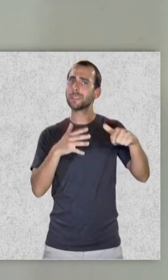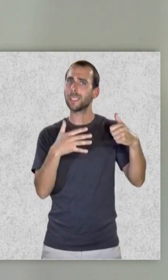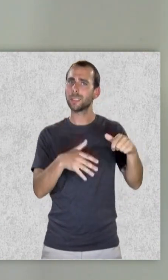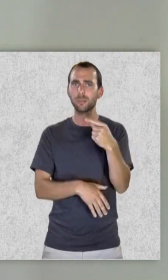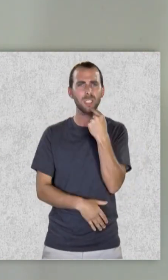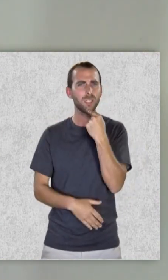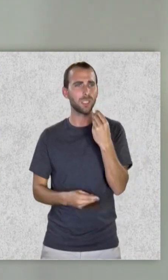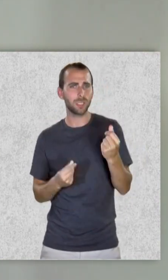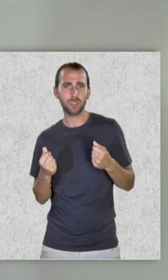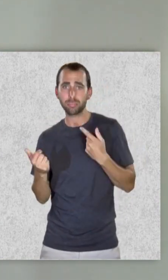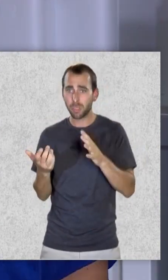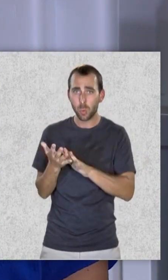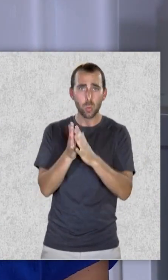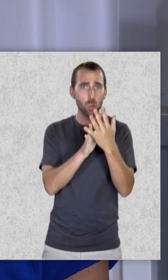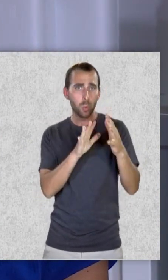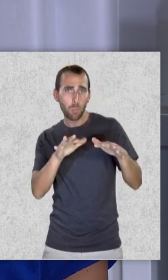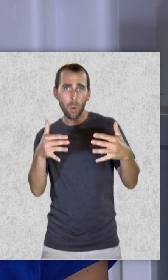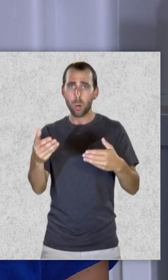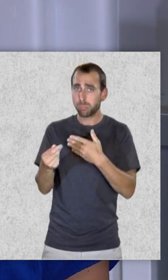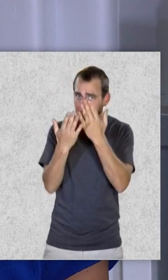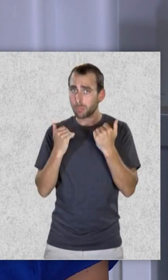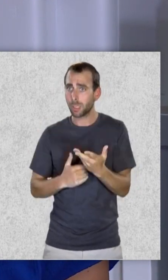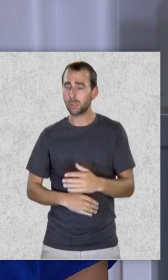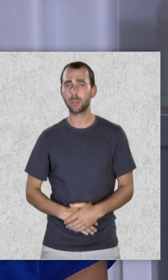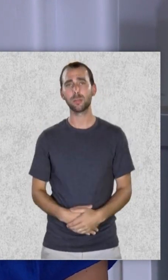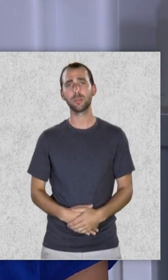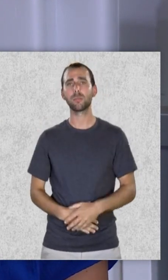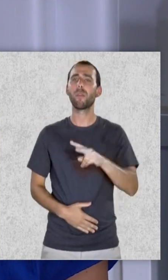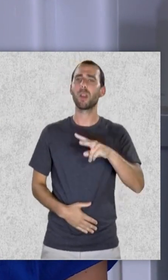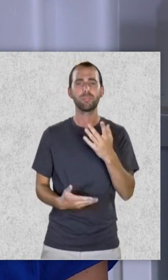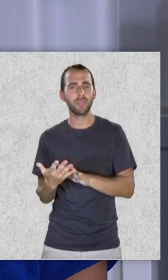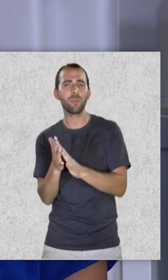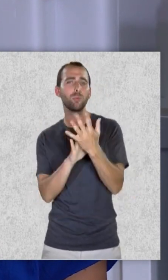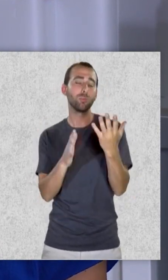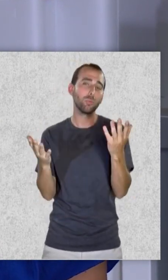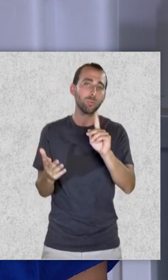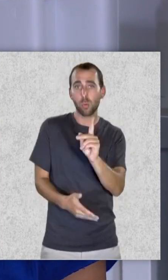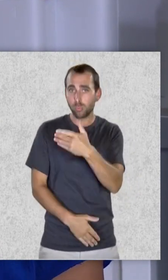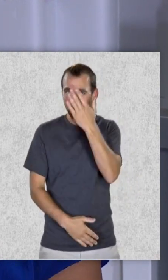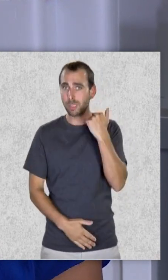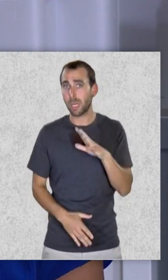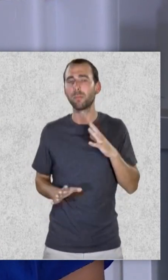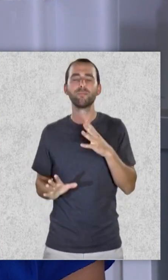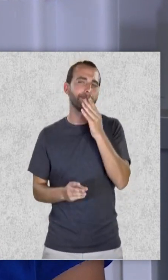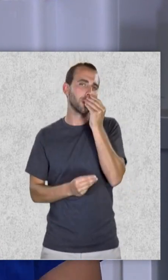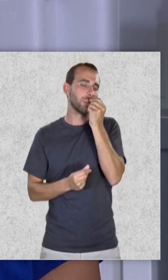si elles ont évolué et de quelle manière? Alors, l'évolution, non. On suppose